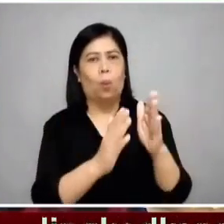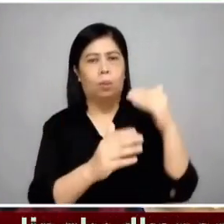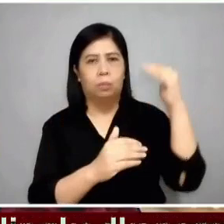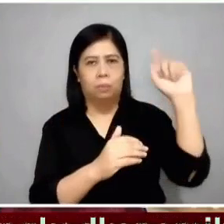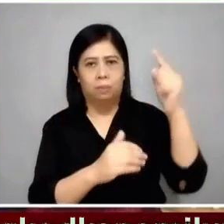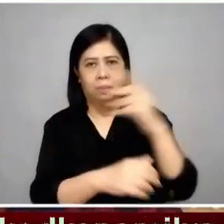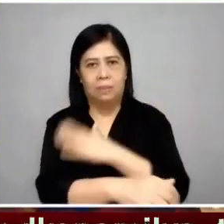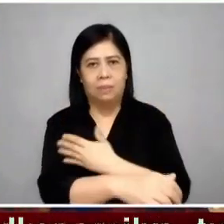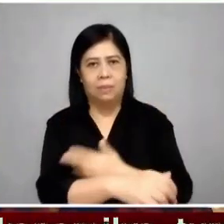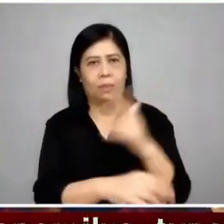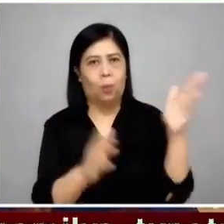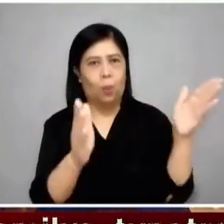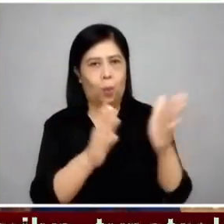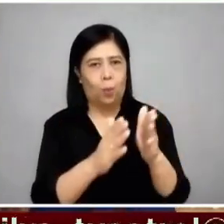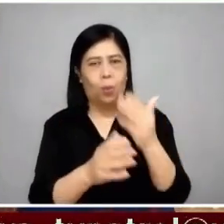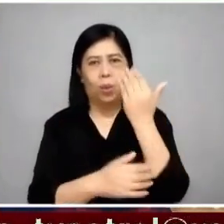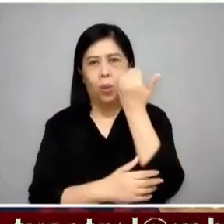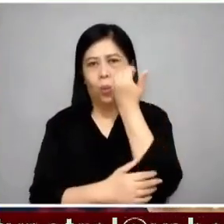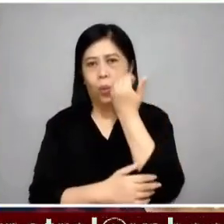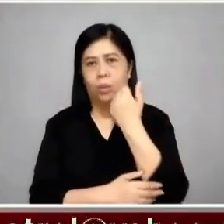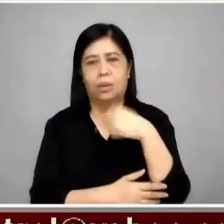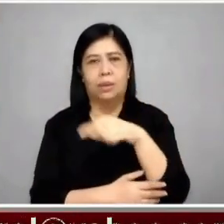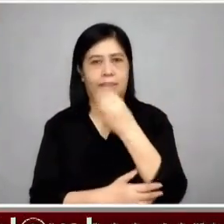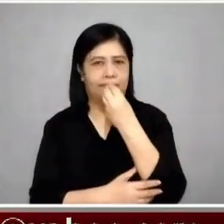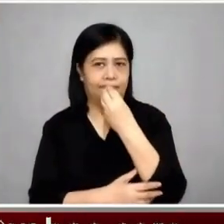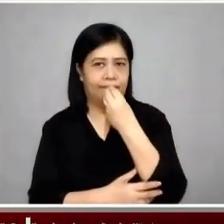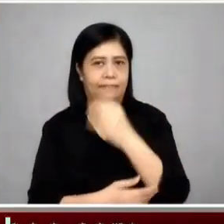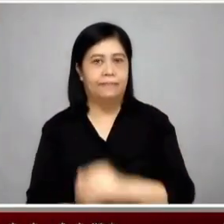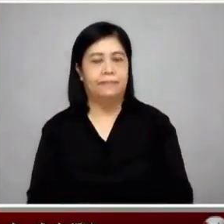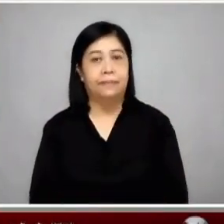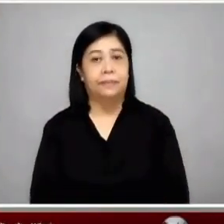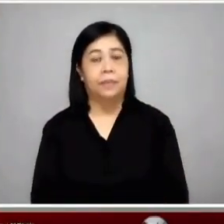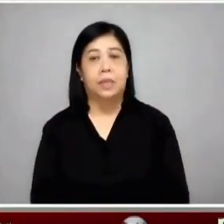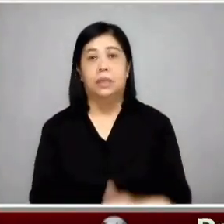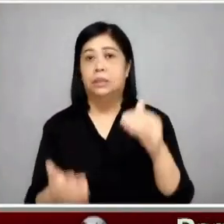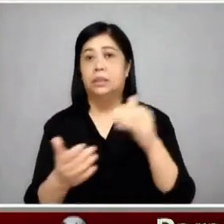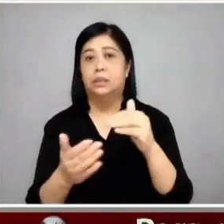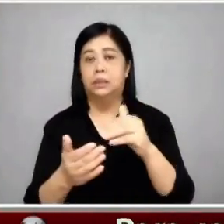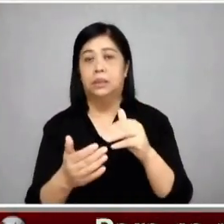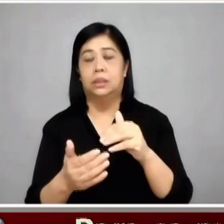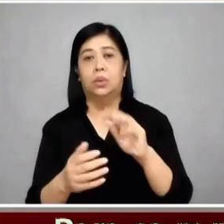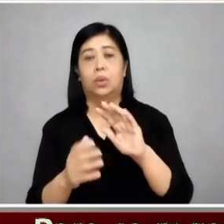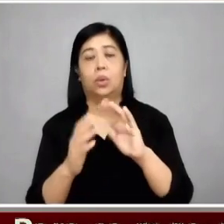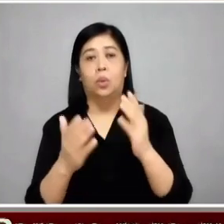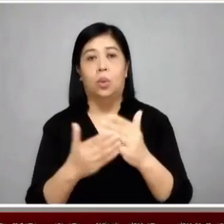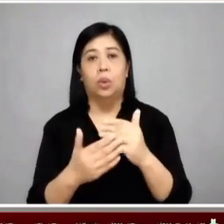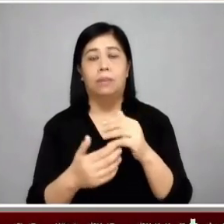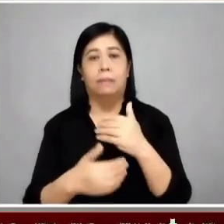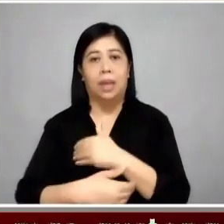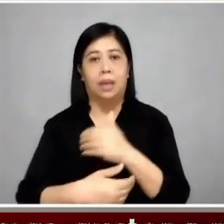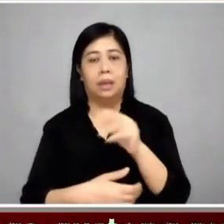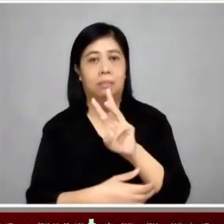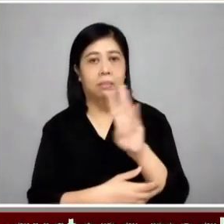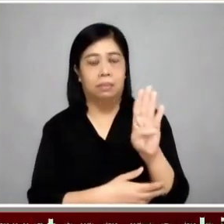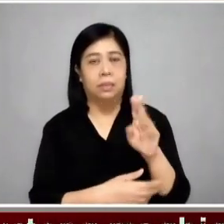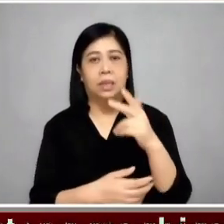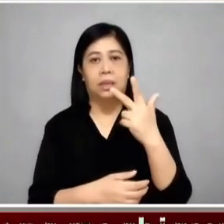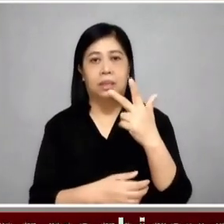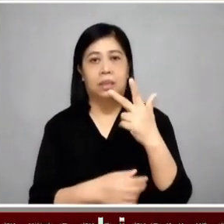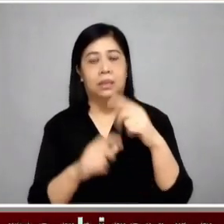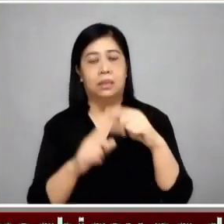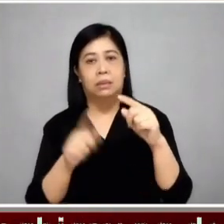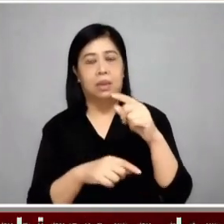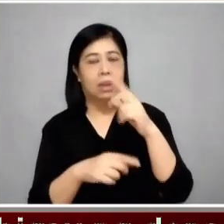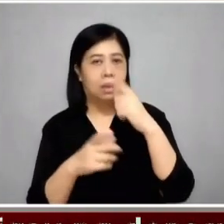Kasi nagkukulangan nga po kami sa pagkain. Sa pag-aaral ng World Bank, isa sa tatlong Pilipinong bata edad